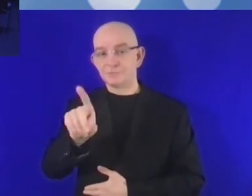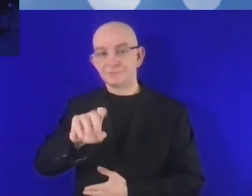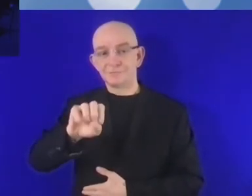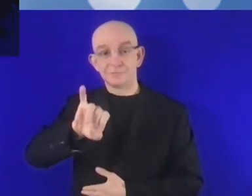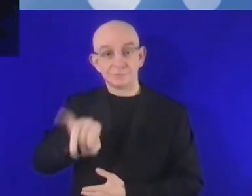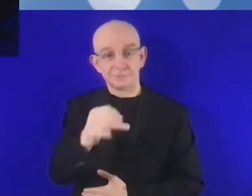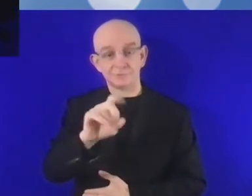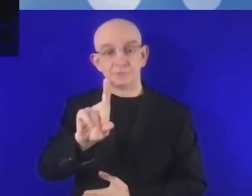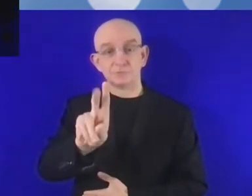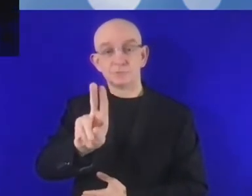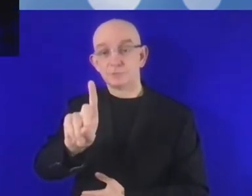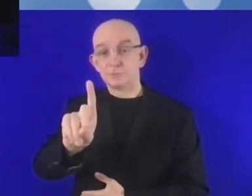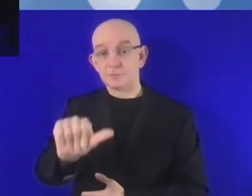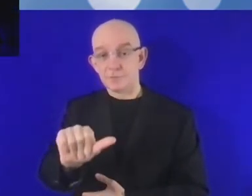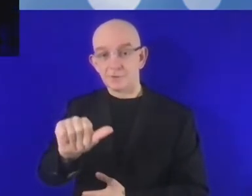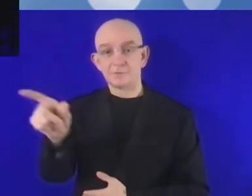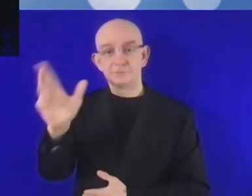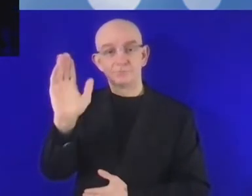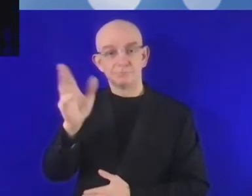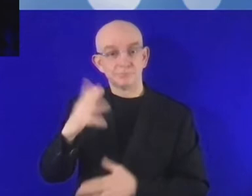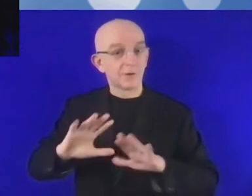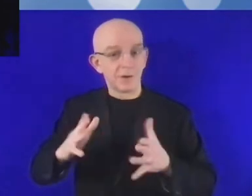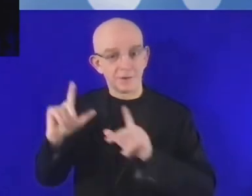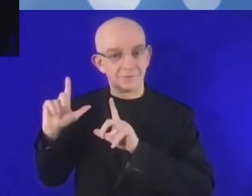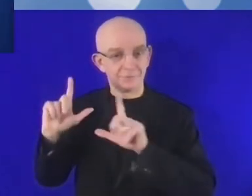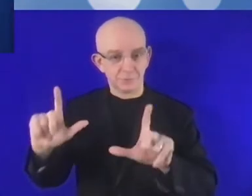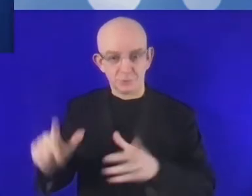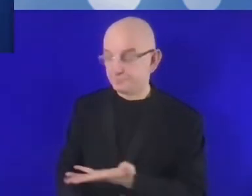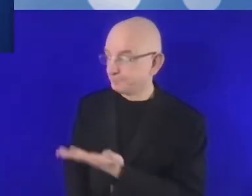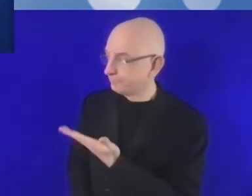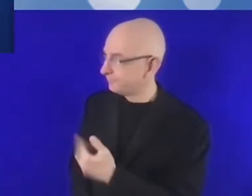الذي سيتكلم عن طريق الفيديو.